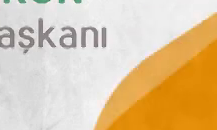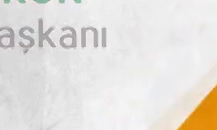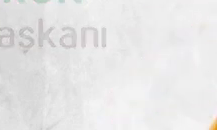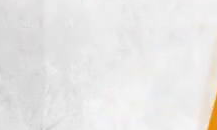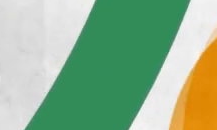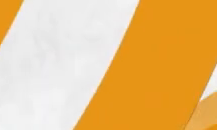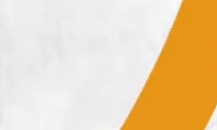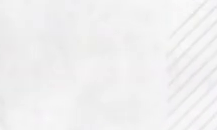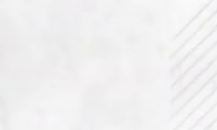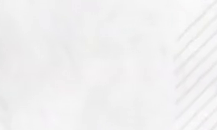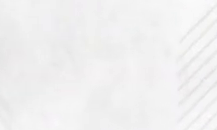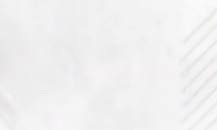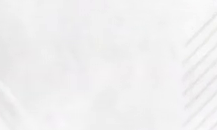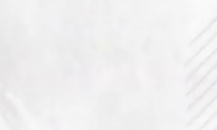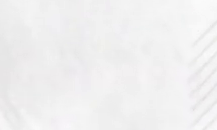dayanıyor